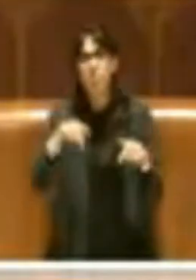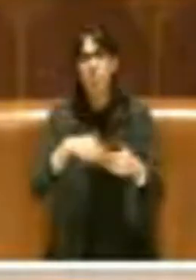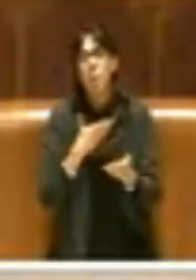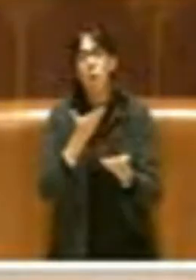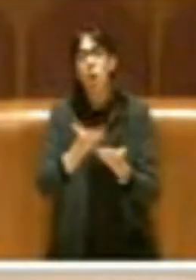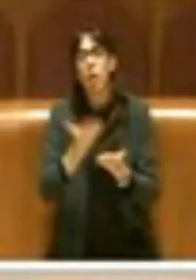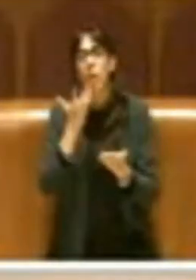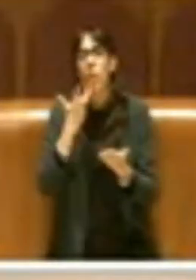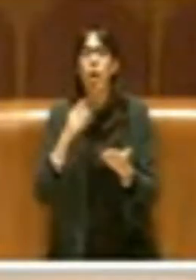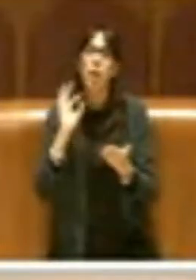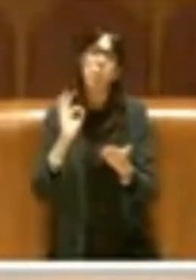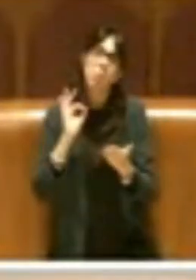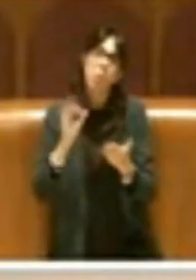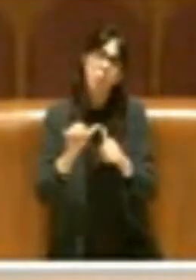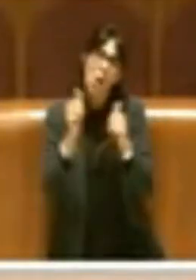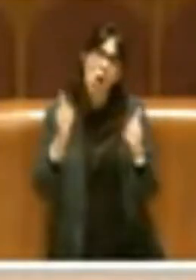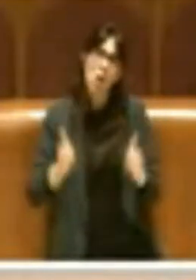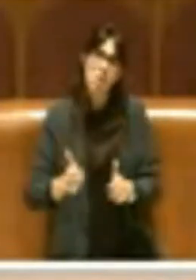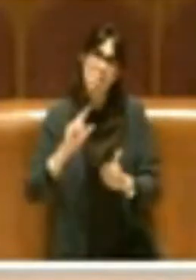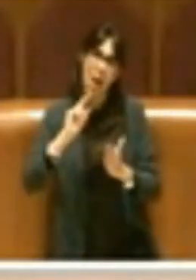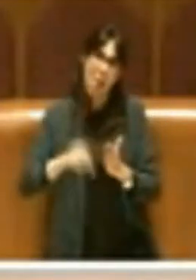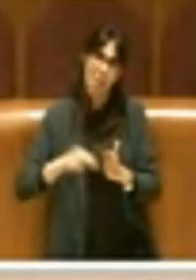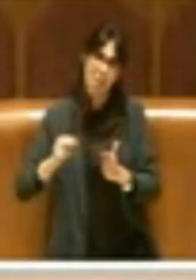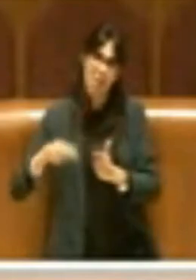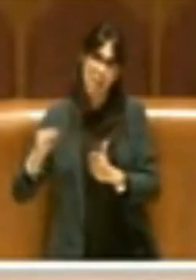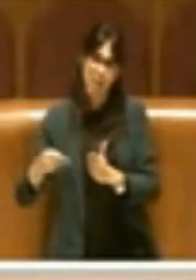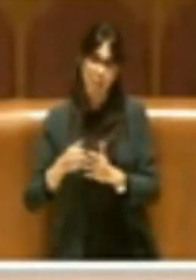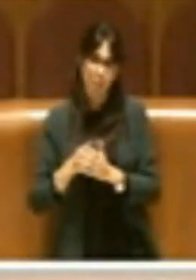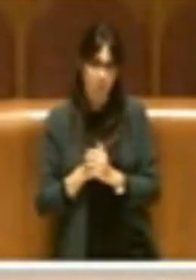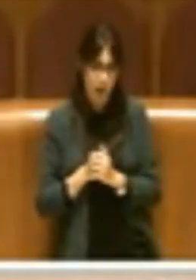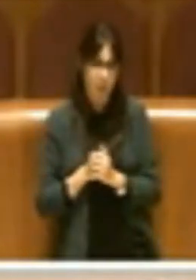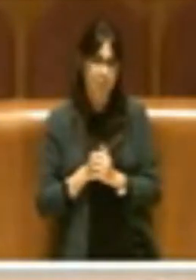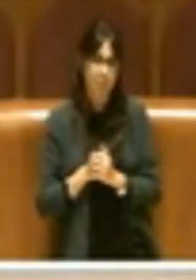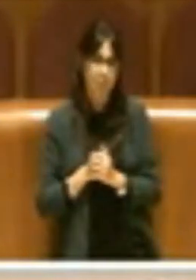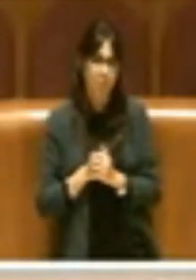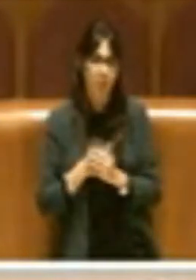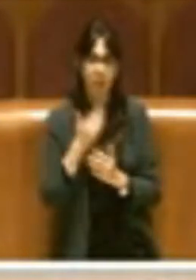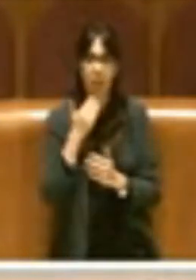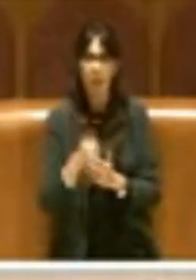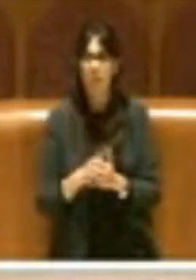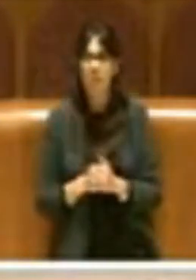mozione vorremmo farlo anche nella sostanza e formalmente. Grazie.